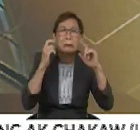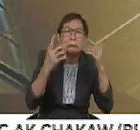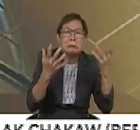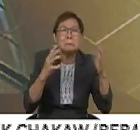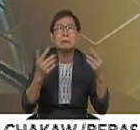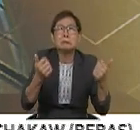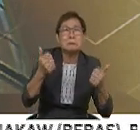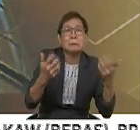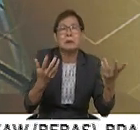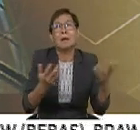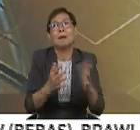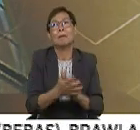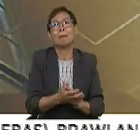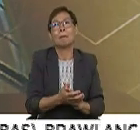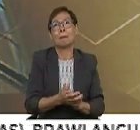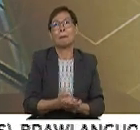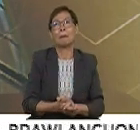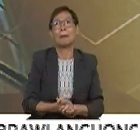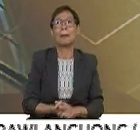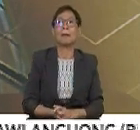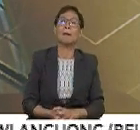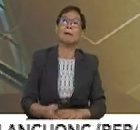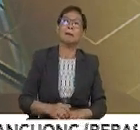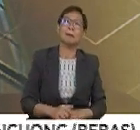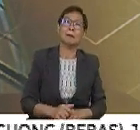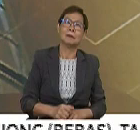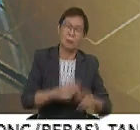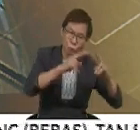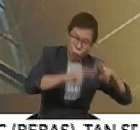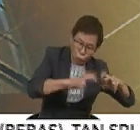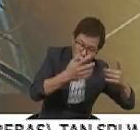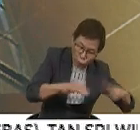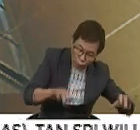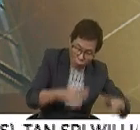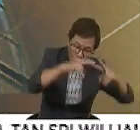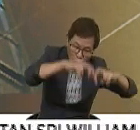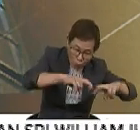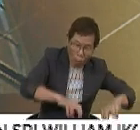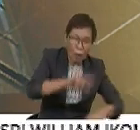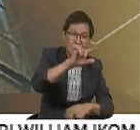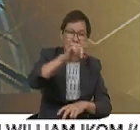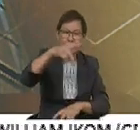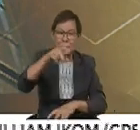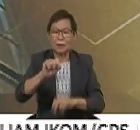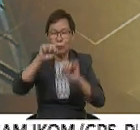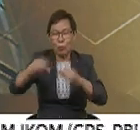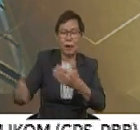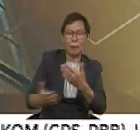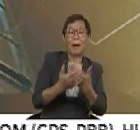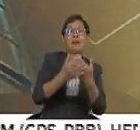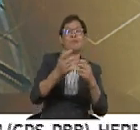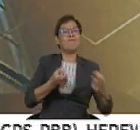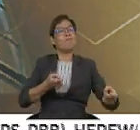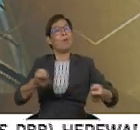saya yakin dengan assessment yang kita dah buat, dengan research yang kita dah buat, GPS mampu kembali berkuasa